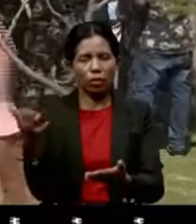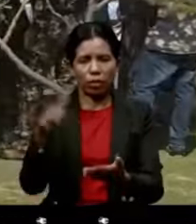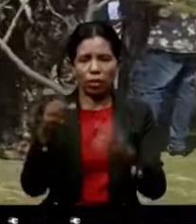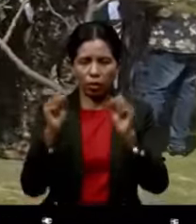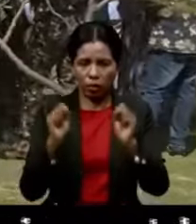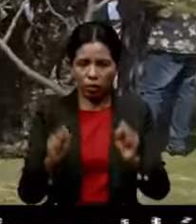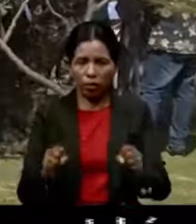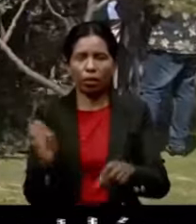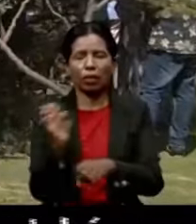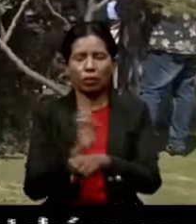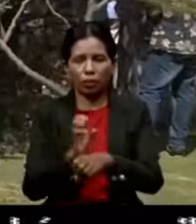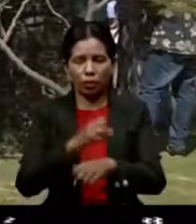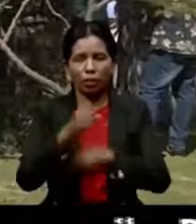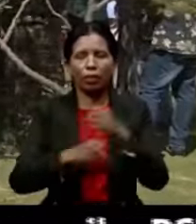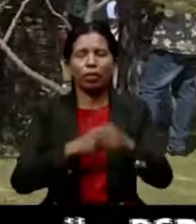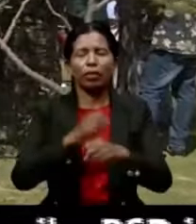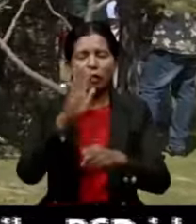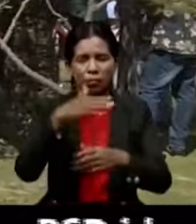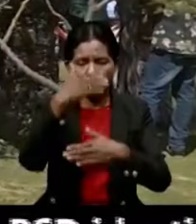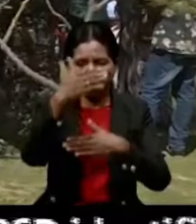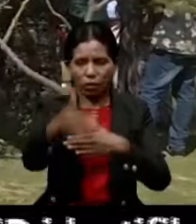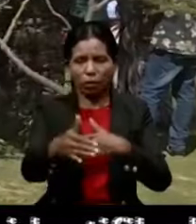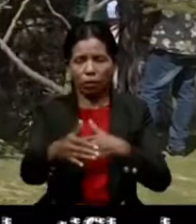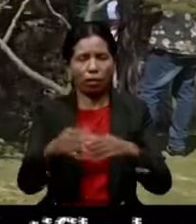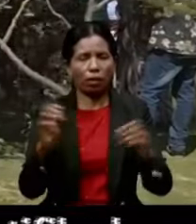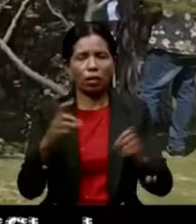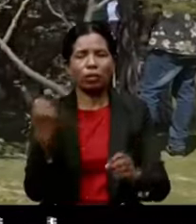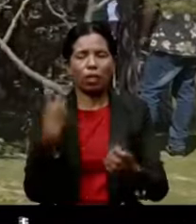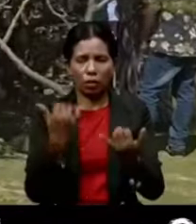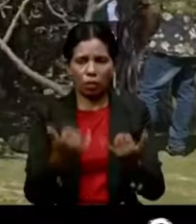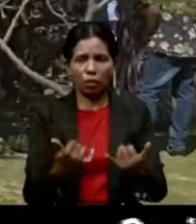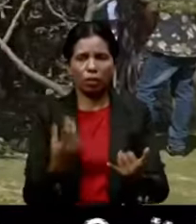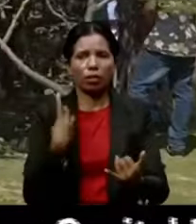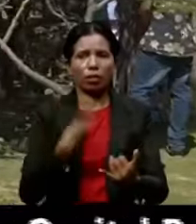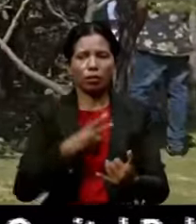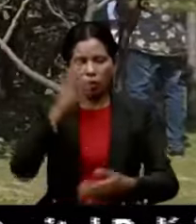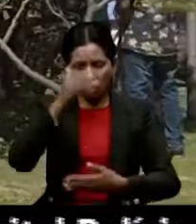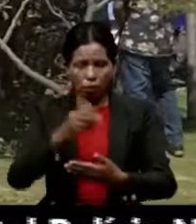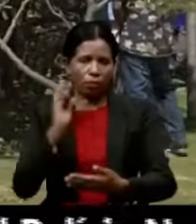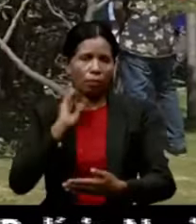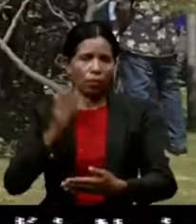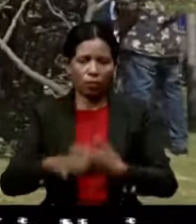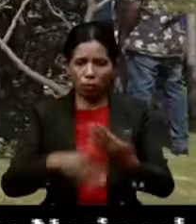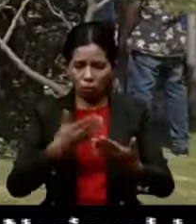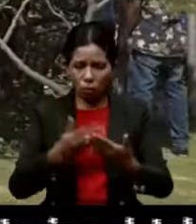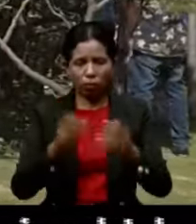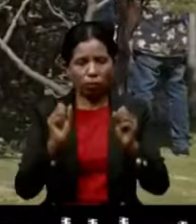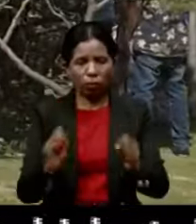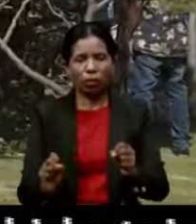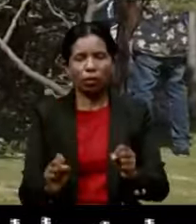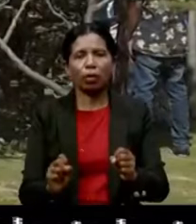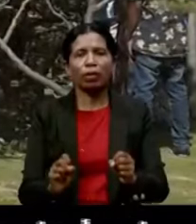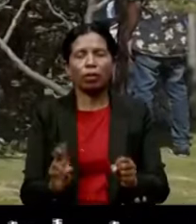fat itane ekonomia batina ne memang tu irmai atune lagos det ita da agora ne memang iha itanie oang no biwan siramos na fat bele senti beleza